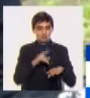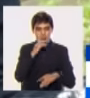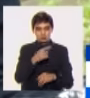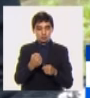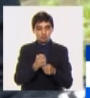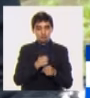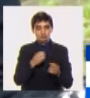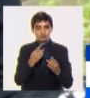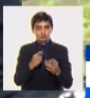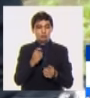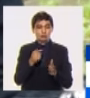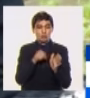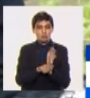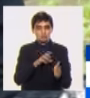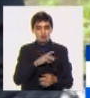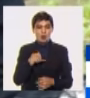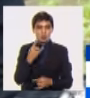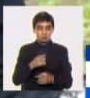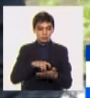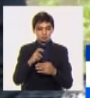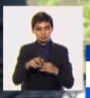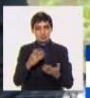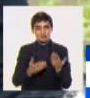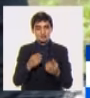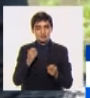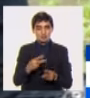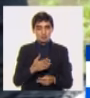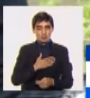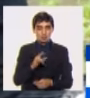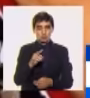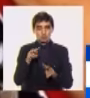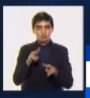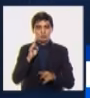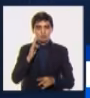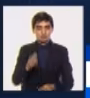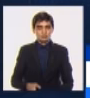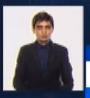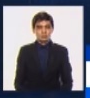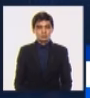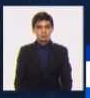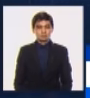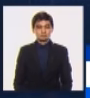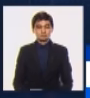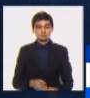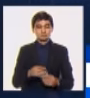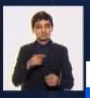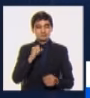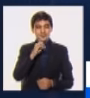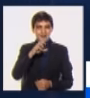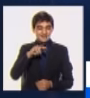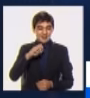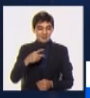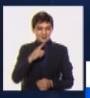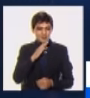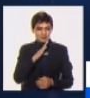убил а и себе я выкинул в окно кому нужен был мой ребенок накануне осей написала